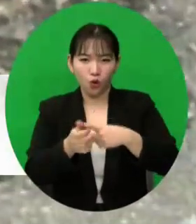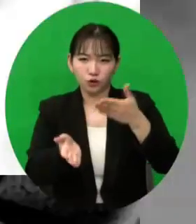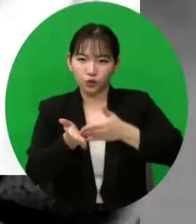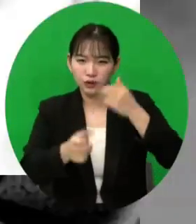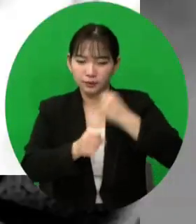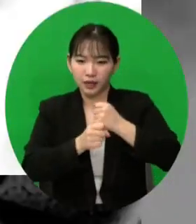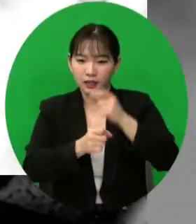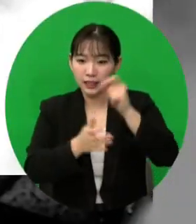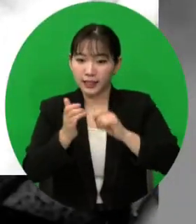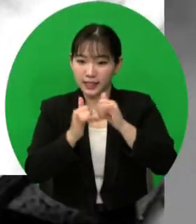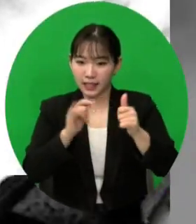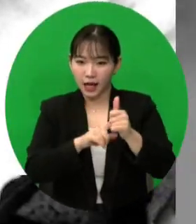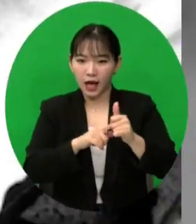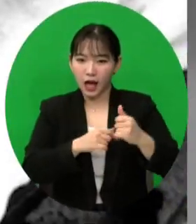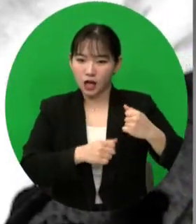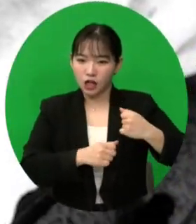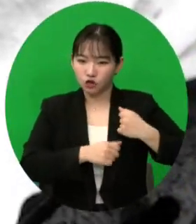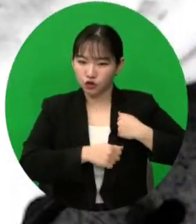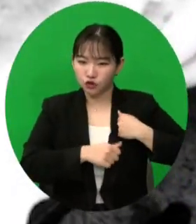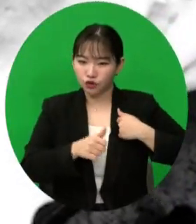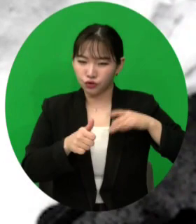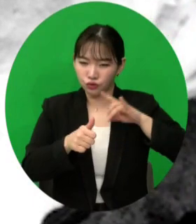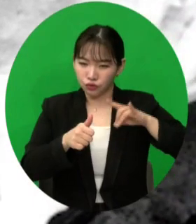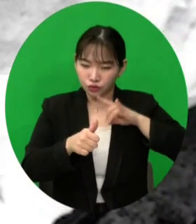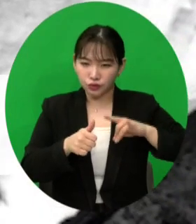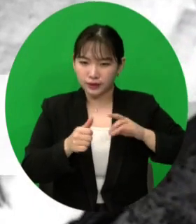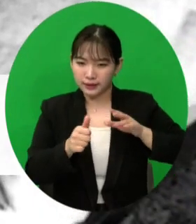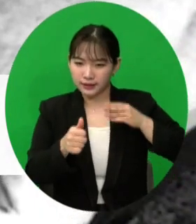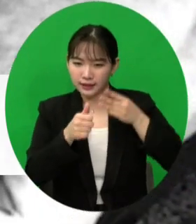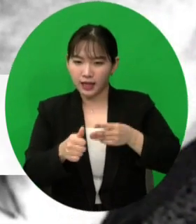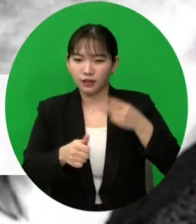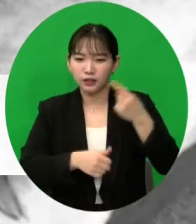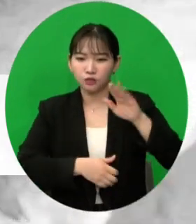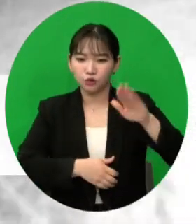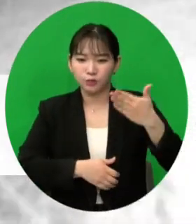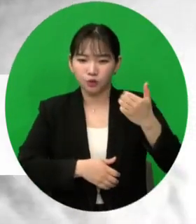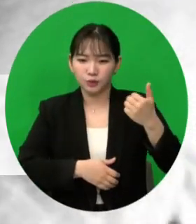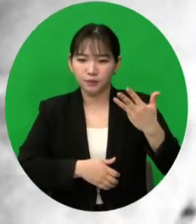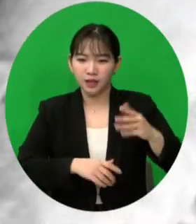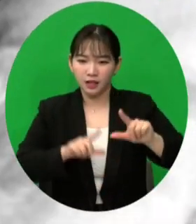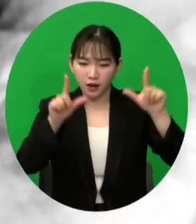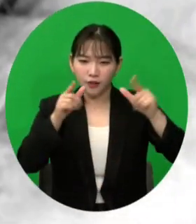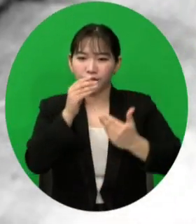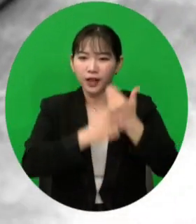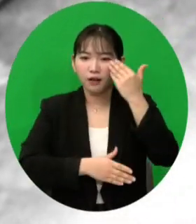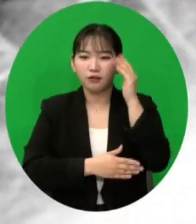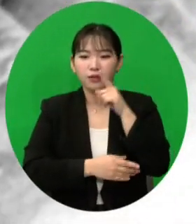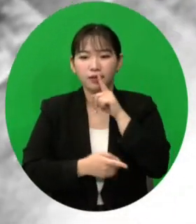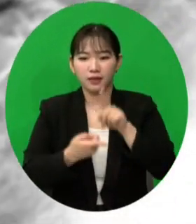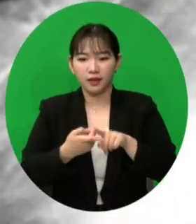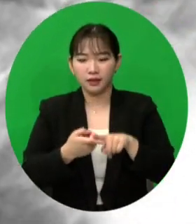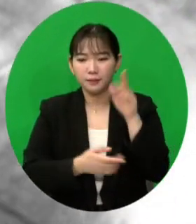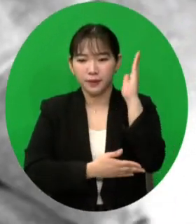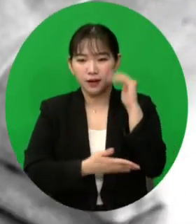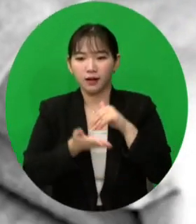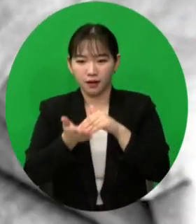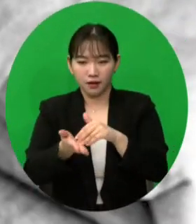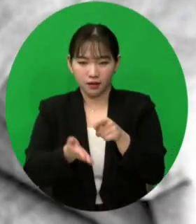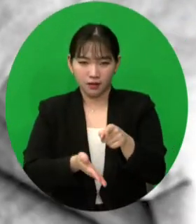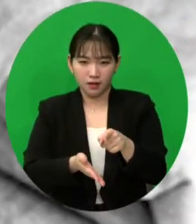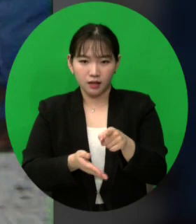대해 군이 4주의 테러를 벌인 1988년 사건을 언급하기도 했습니다. 한편 이와